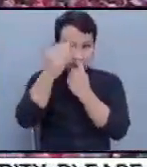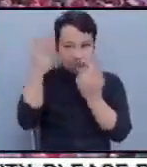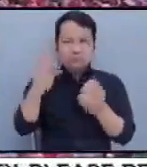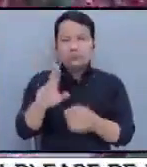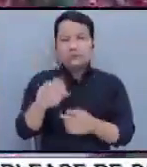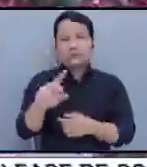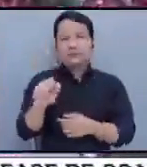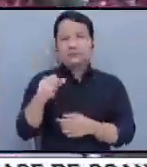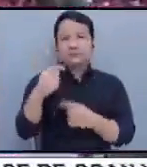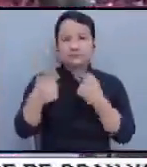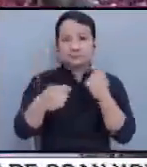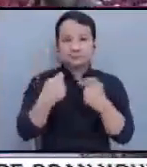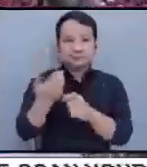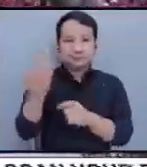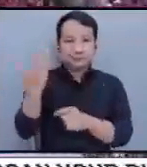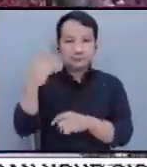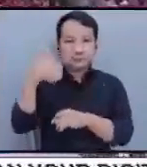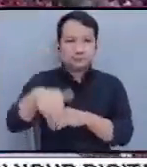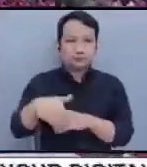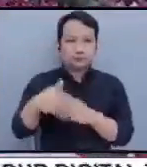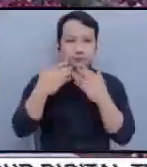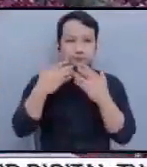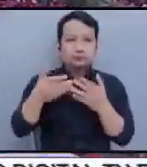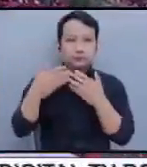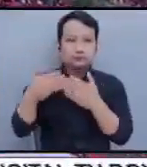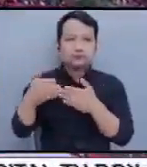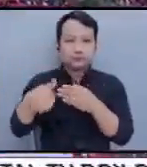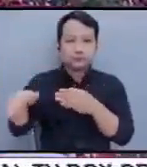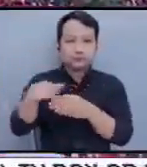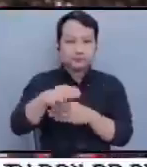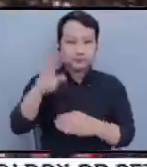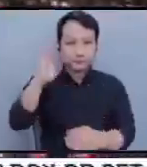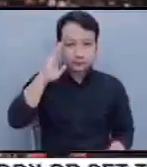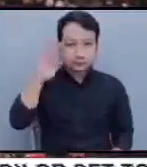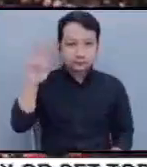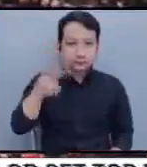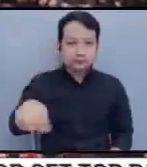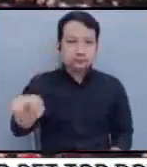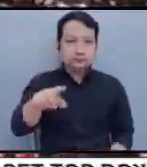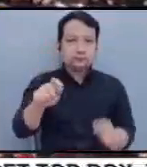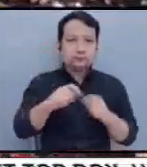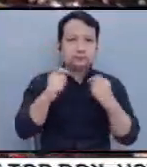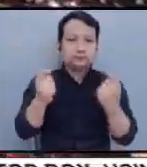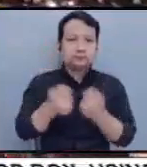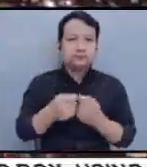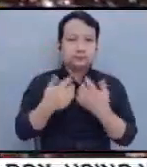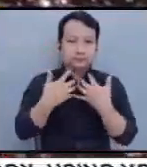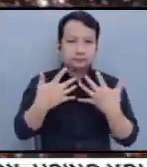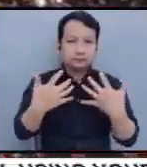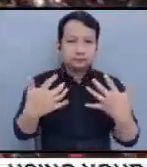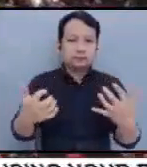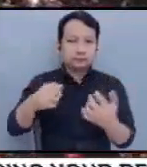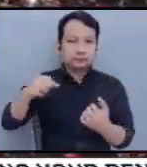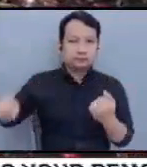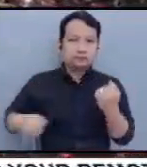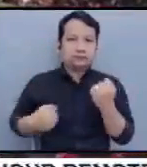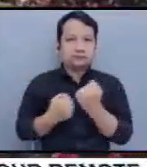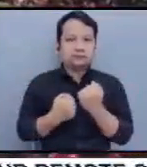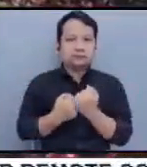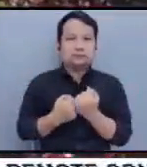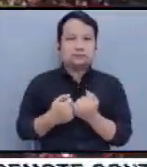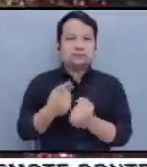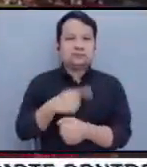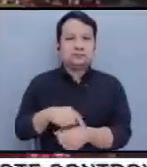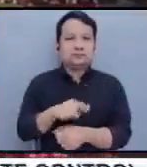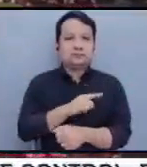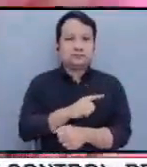rally noong gabi. Lubos naman ang pasasalamat ni Marcos at unit team sa bumubuhos at mainit na suporta ng mga